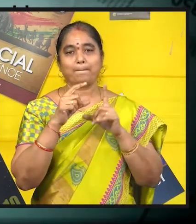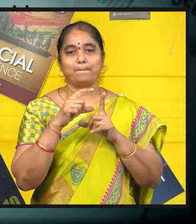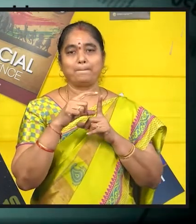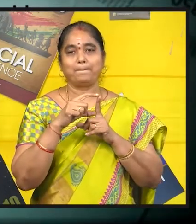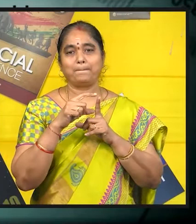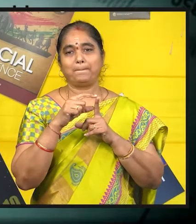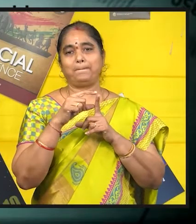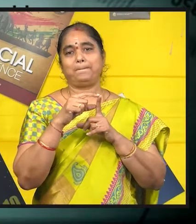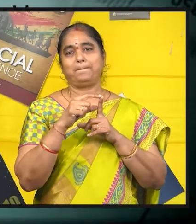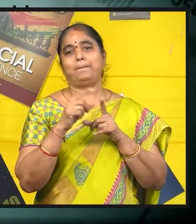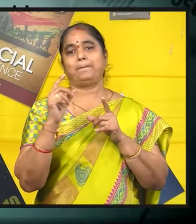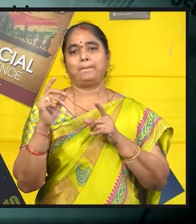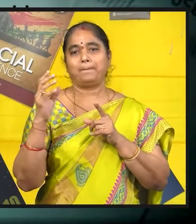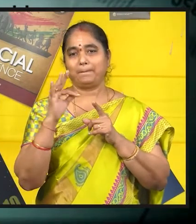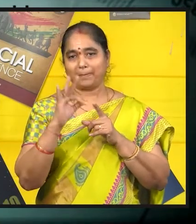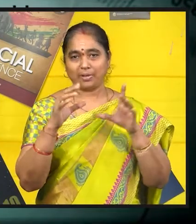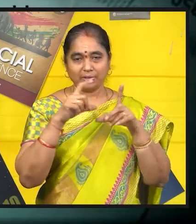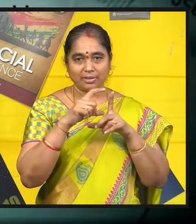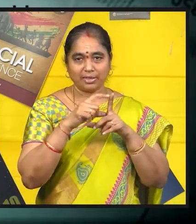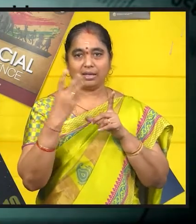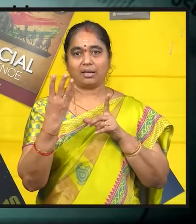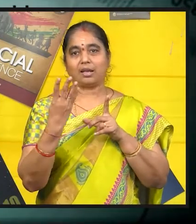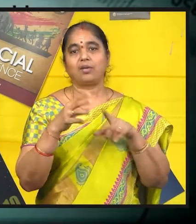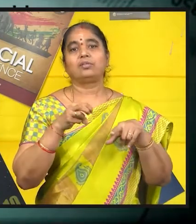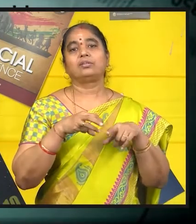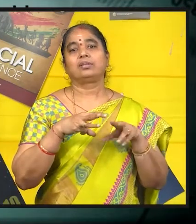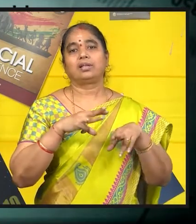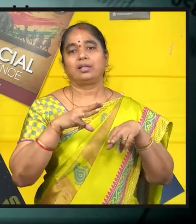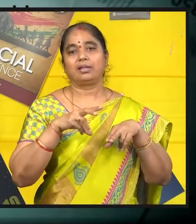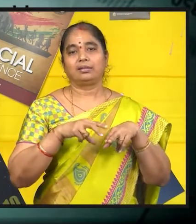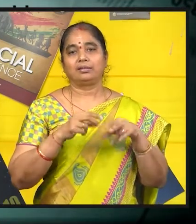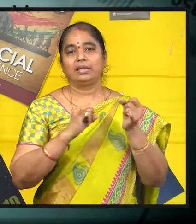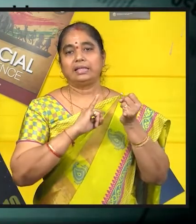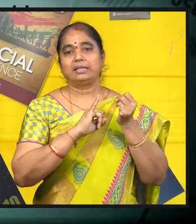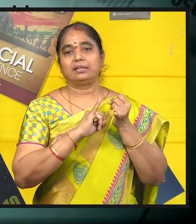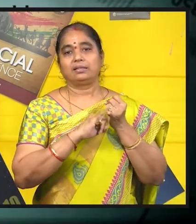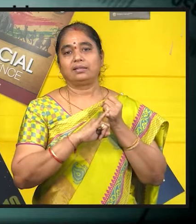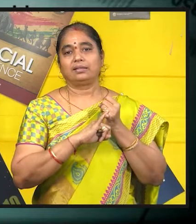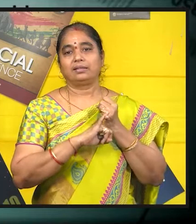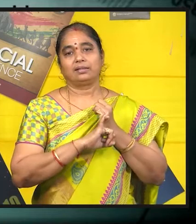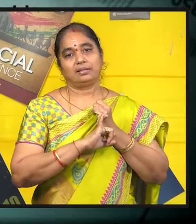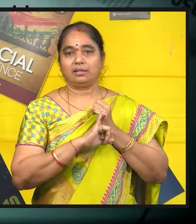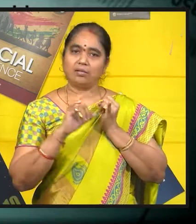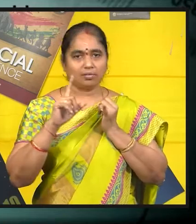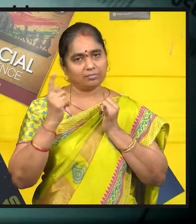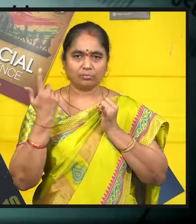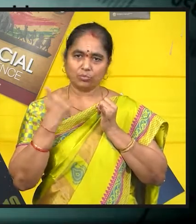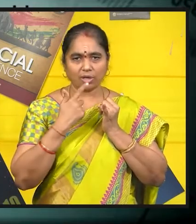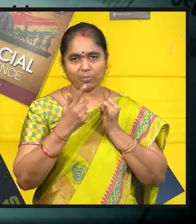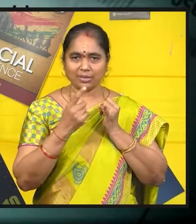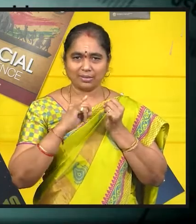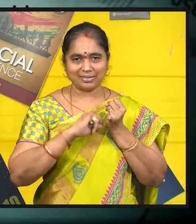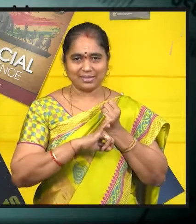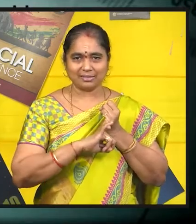ரெண்டாவது பி கூட சொல்கிறோம், மூணாவது டி கூட சொல்கிறோம், நாலாவது எஃப் கூடு. இந்த எஸ் கூடில் எவ்வளவு எலக்ட்ரான் இருக்கும் அப்படிங்கிறது நம்ம